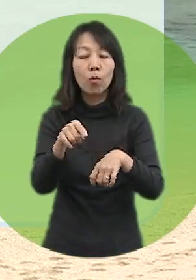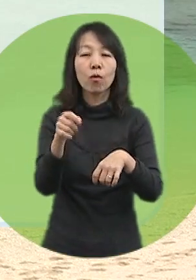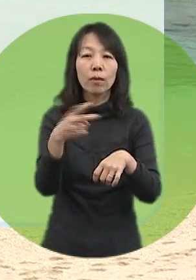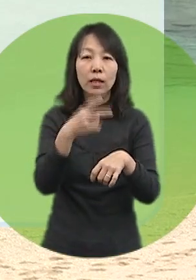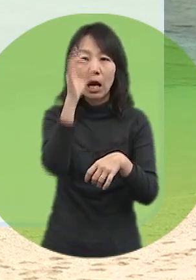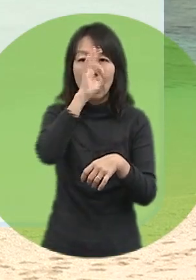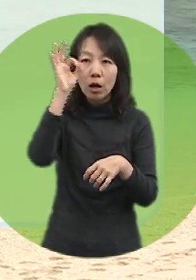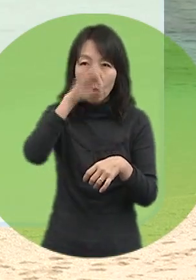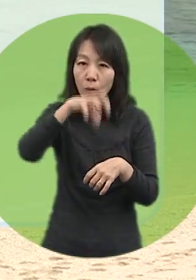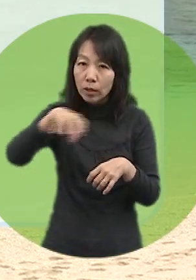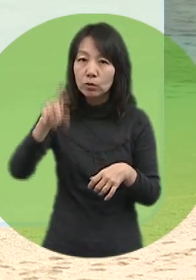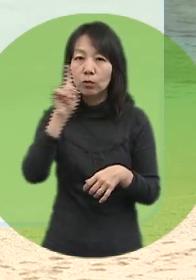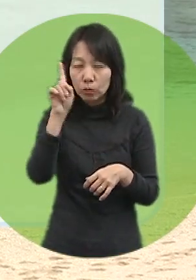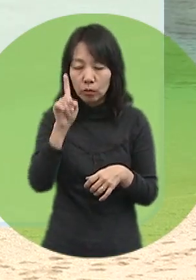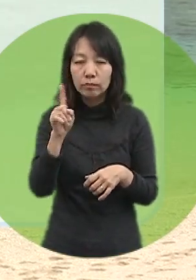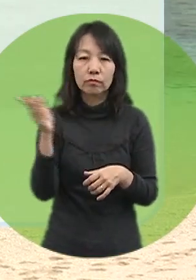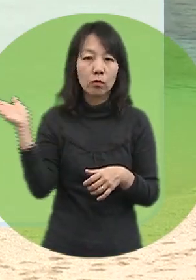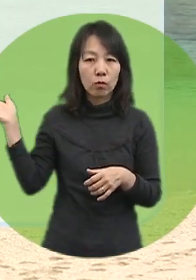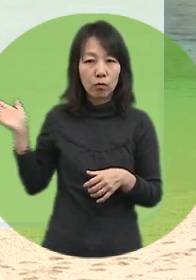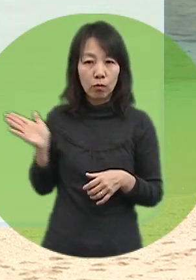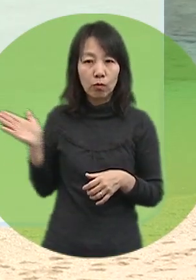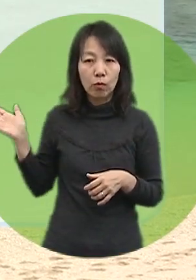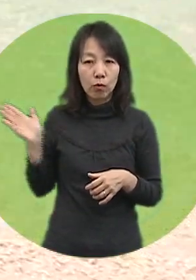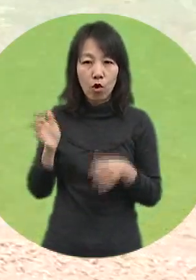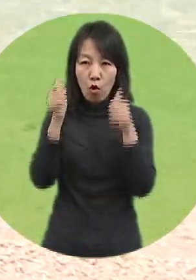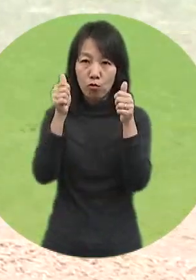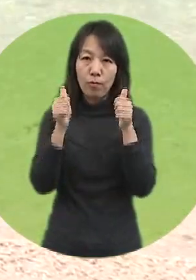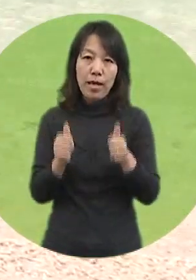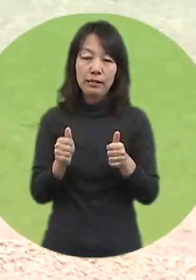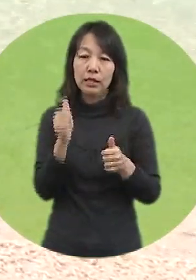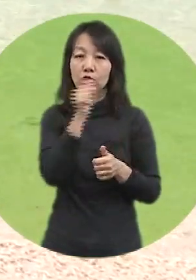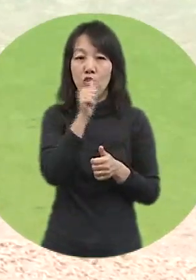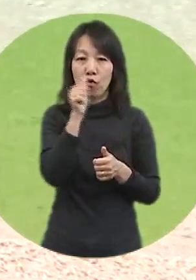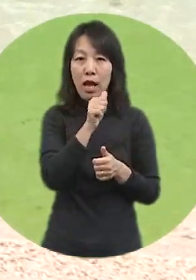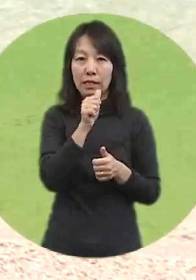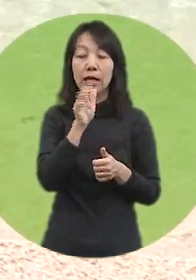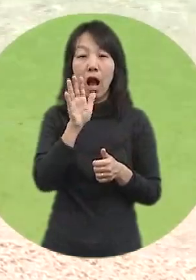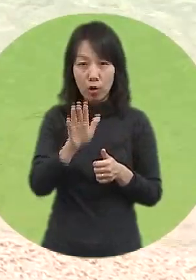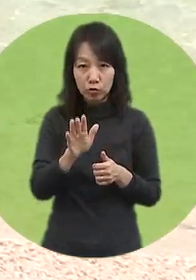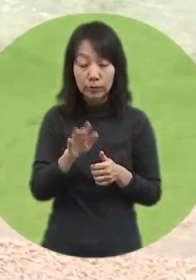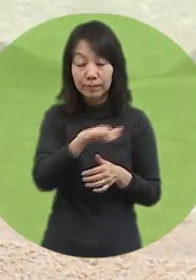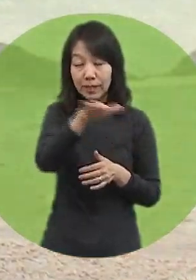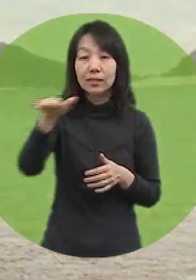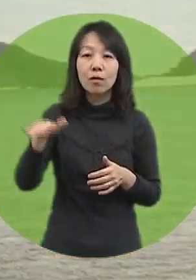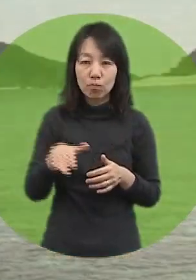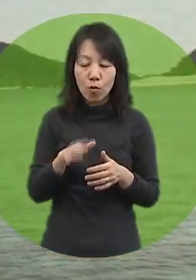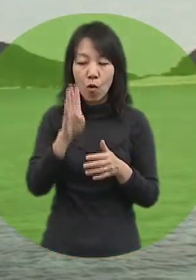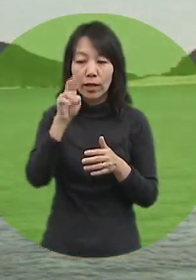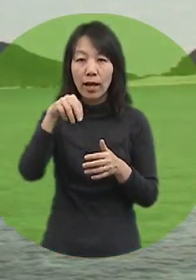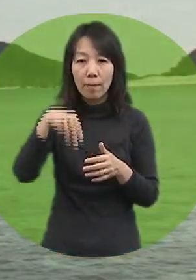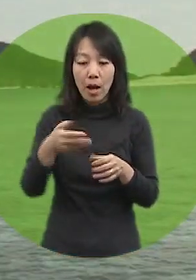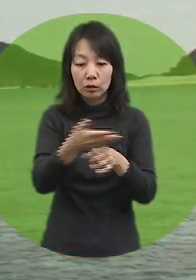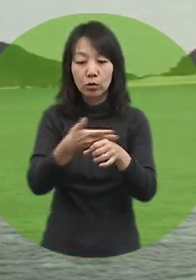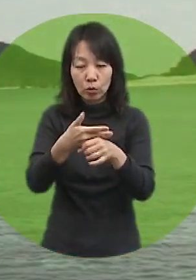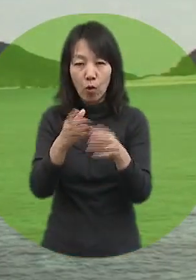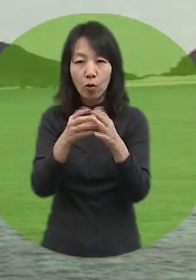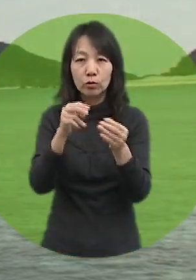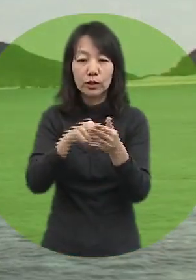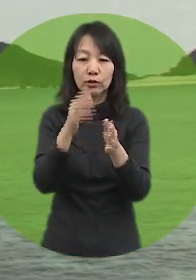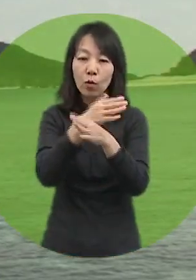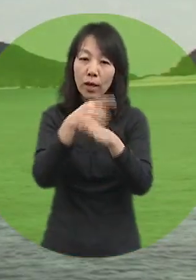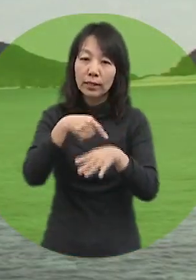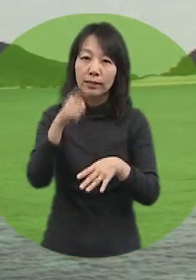はご覧のホームページで紹介されています。皆さんもケラマ諸島国立公園で自然と触れ合いまし